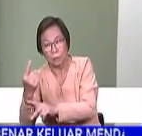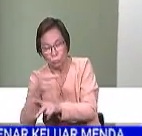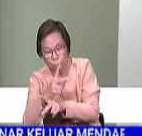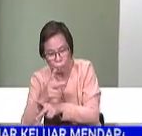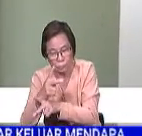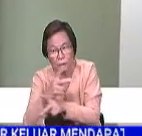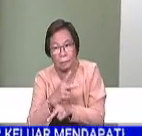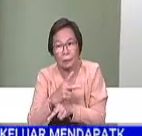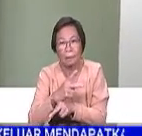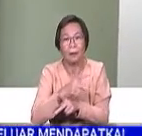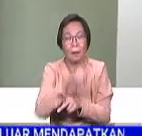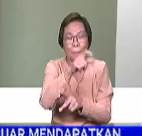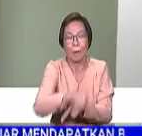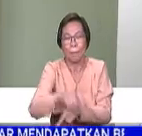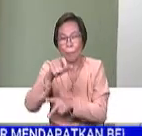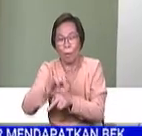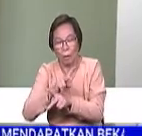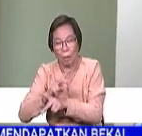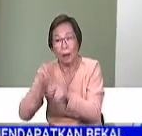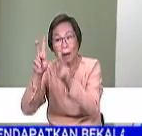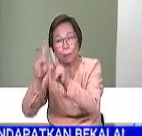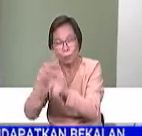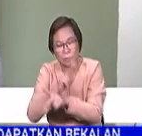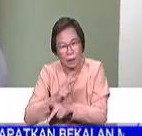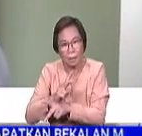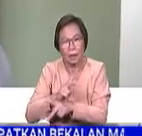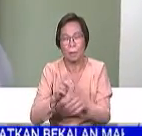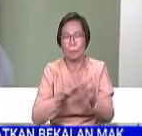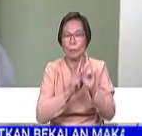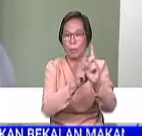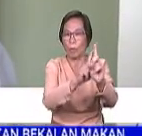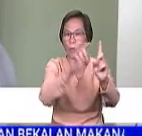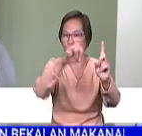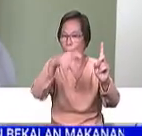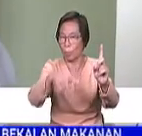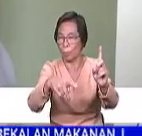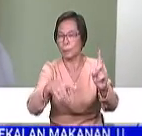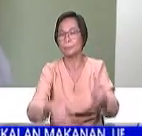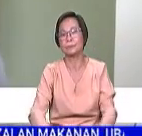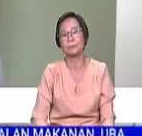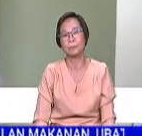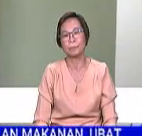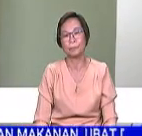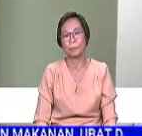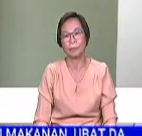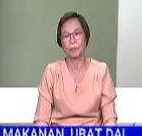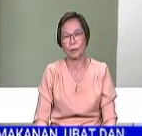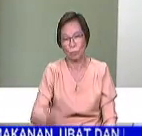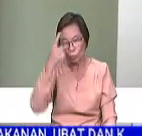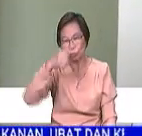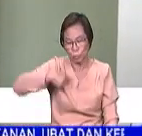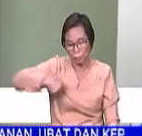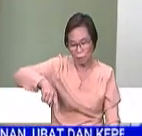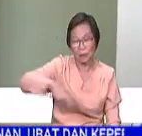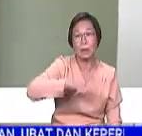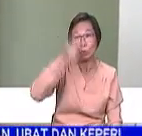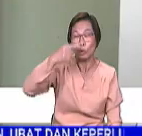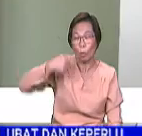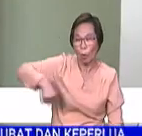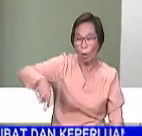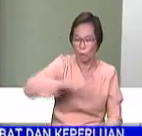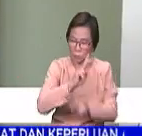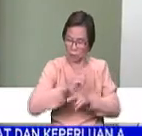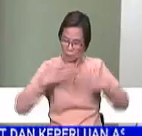bahwa kepada mematuhi setiap kemajuan yang disediakan oleh pihak kerajaan versi misi untuk situ sama-sama menjaga